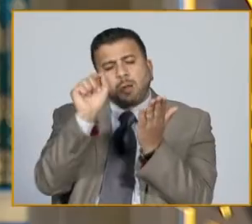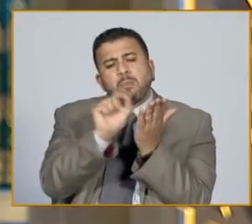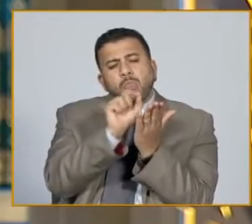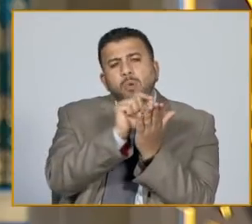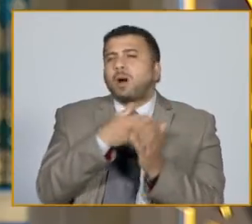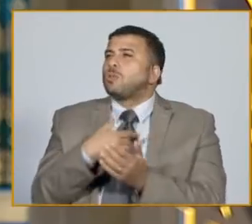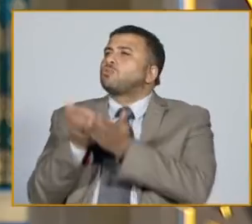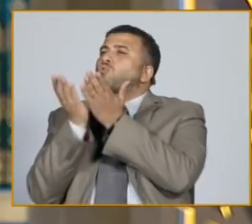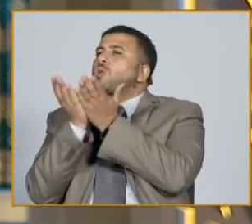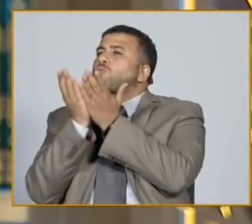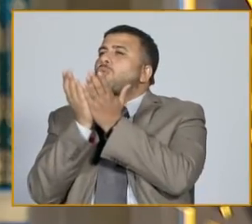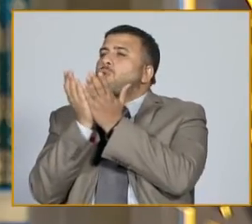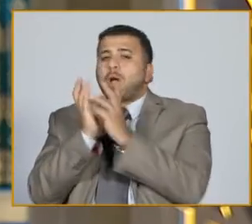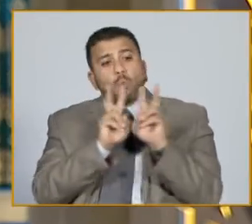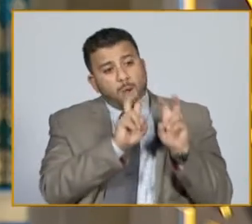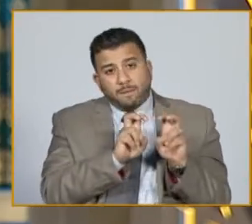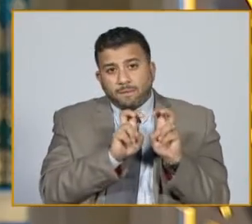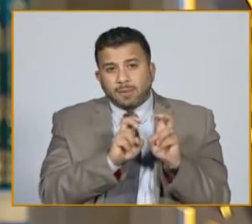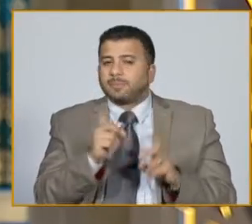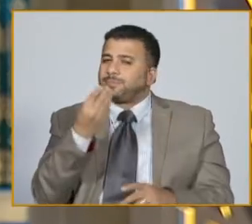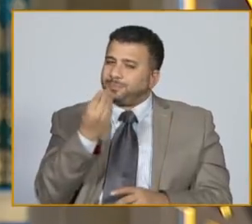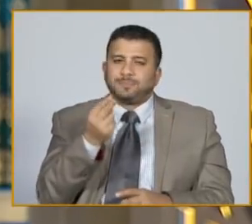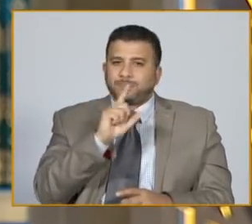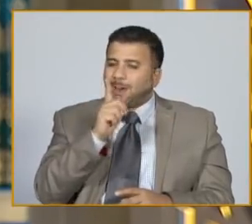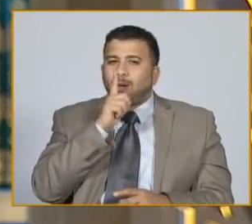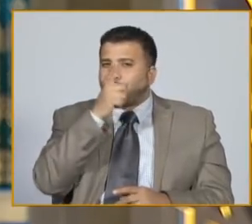الدعاء من القدر، فكل شيء بقدر. يقول جل وعلا